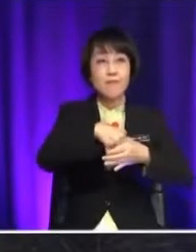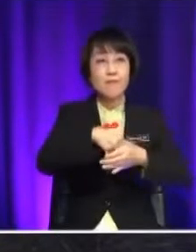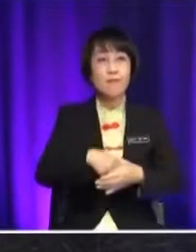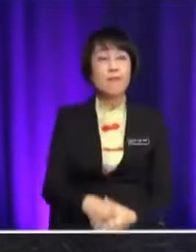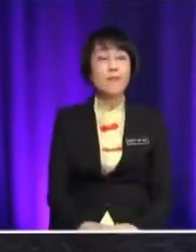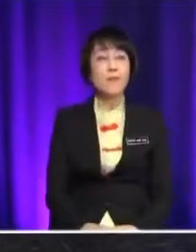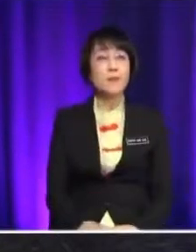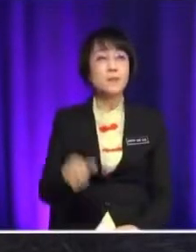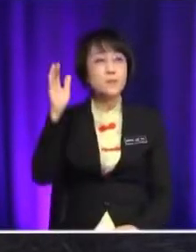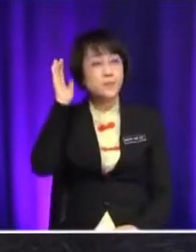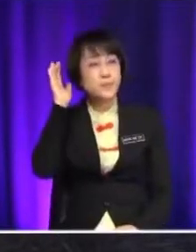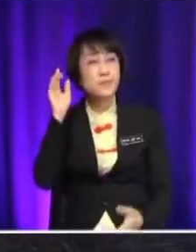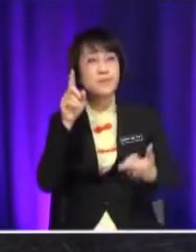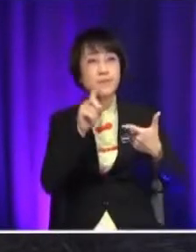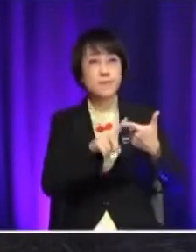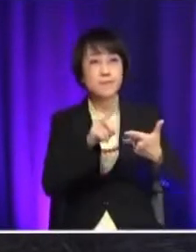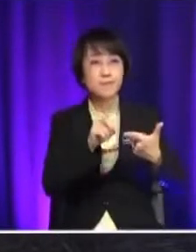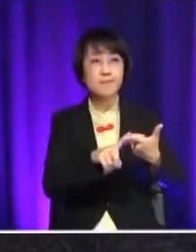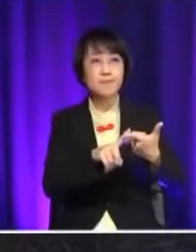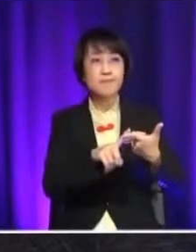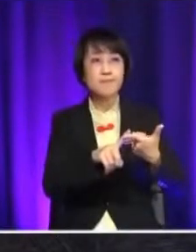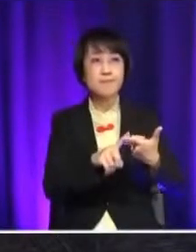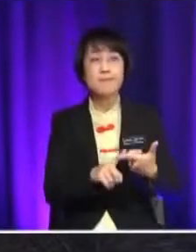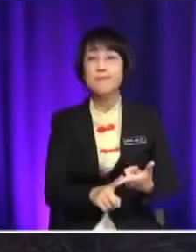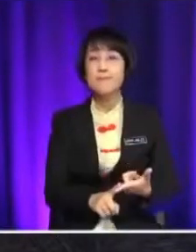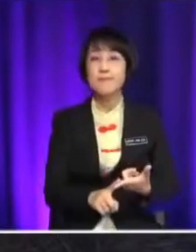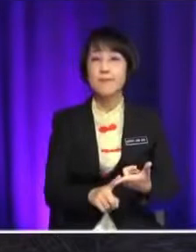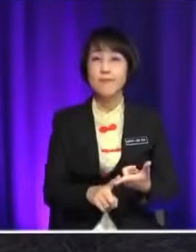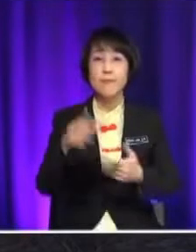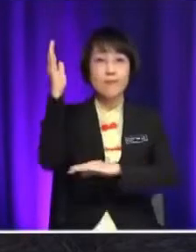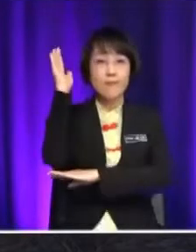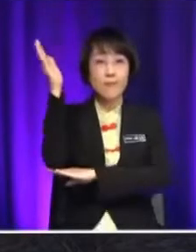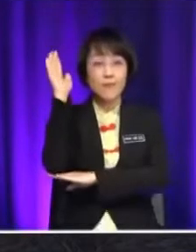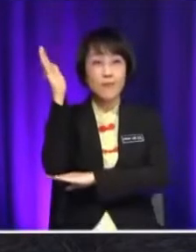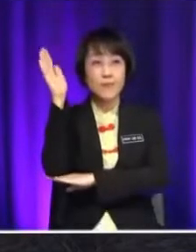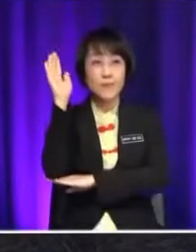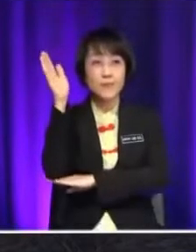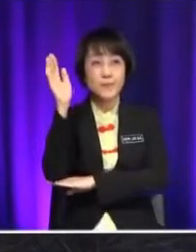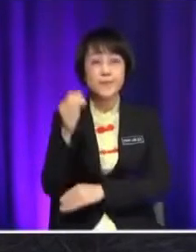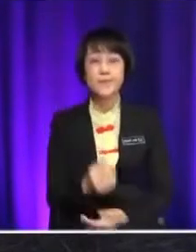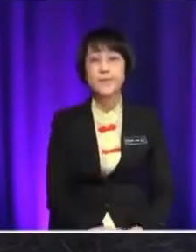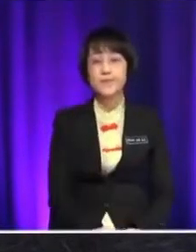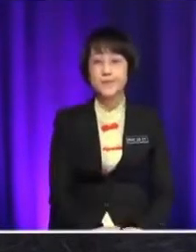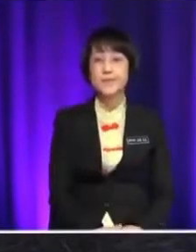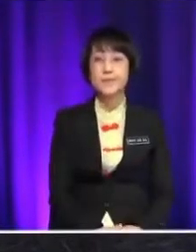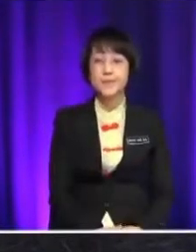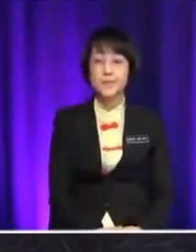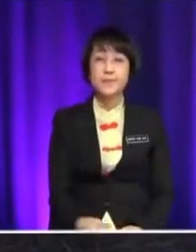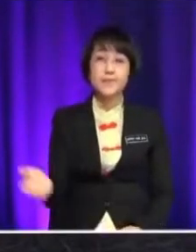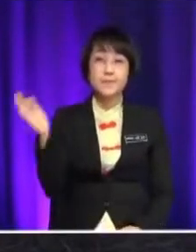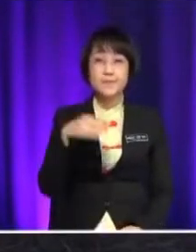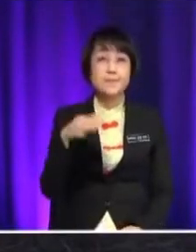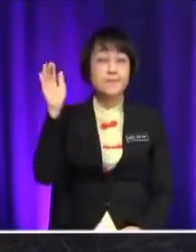kedua, iaitu audio ceramah pula. Kita dengar dulu ya, murid-murid sekalian, kita dengar audio ceramah dulu. Jom kita